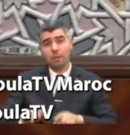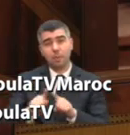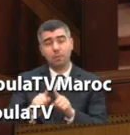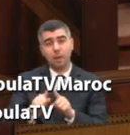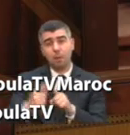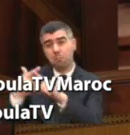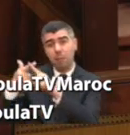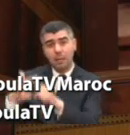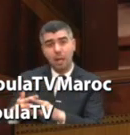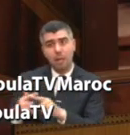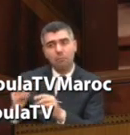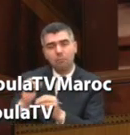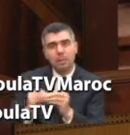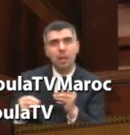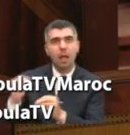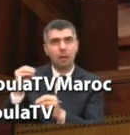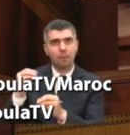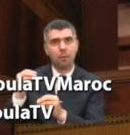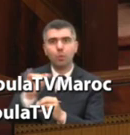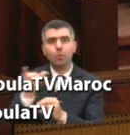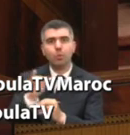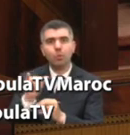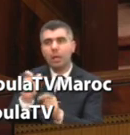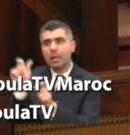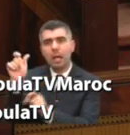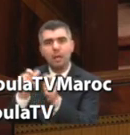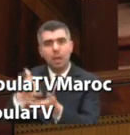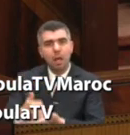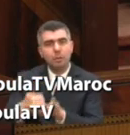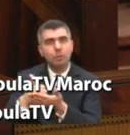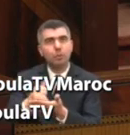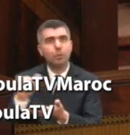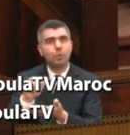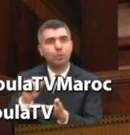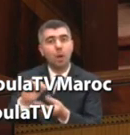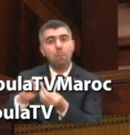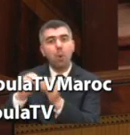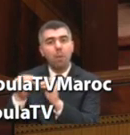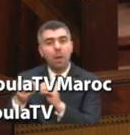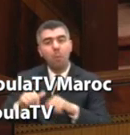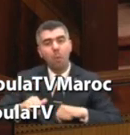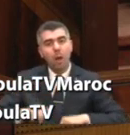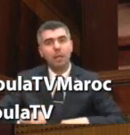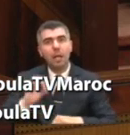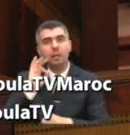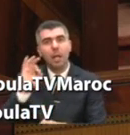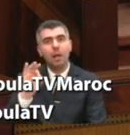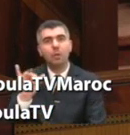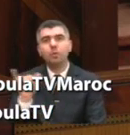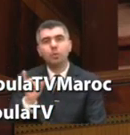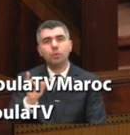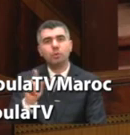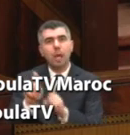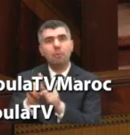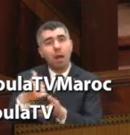قلته باهت، اش كيوصل منه لهذه الفئة؟ لا شيء. المشكل فيكم في وزارتكم، لأن أنتم اللي موصي